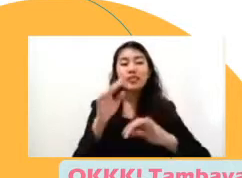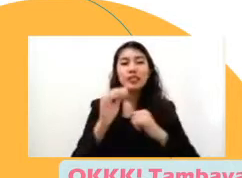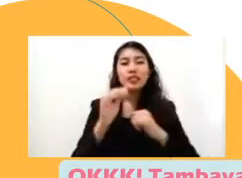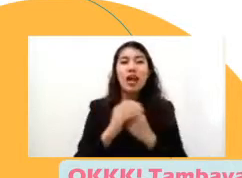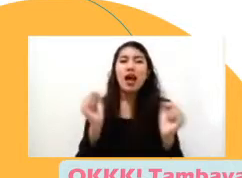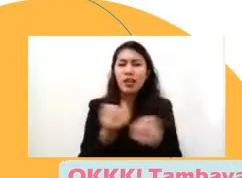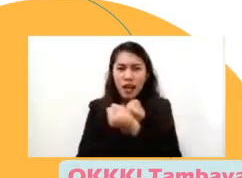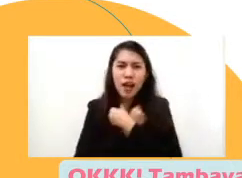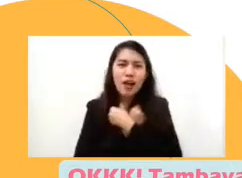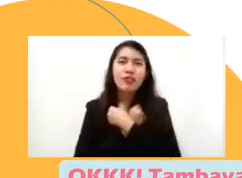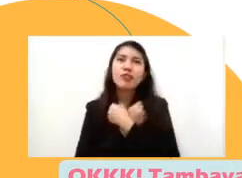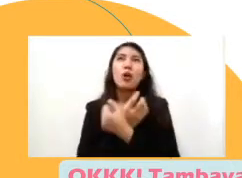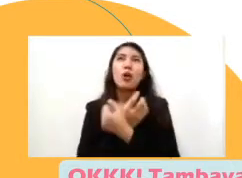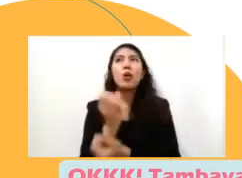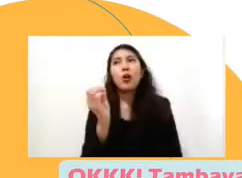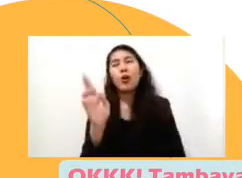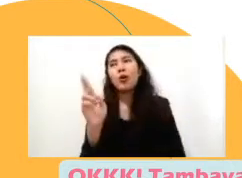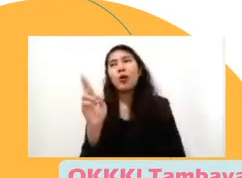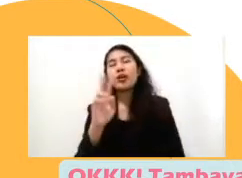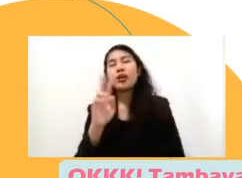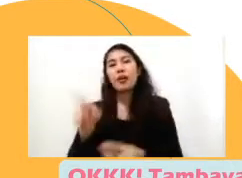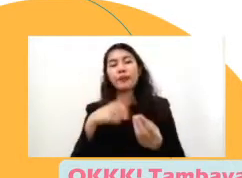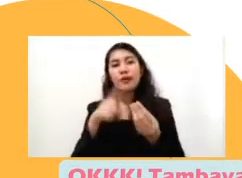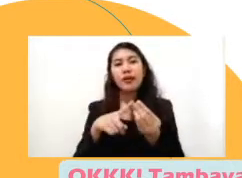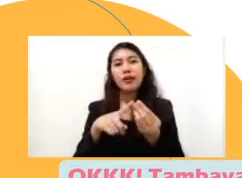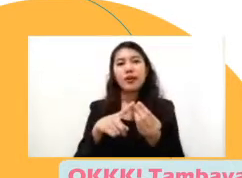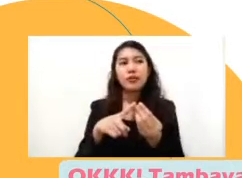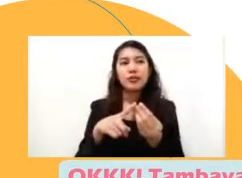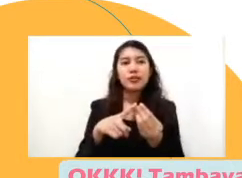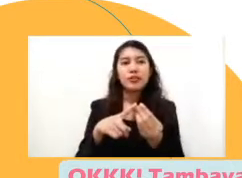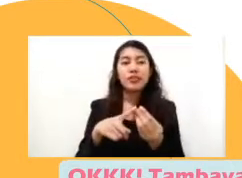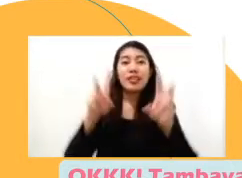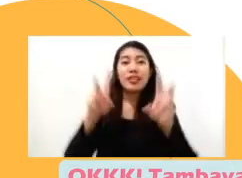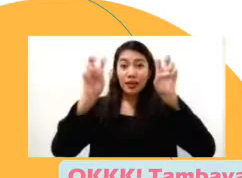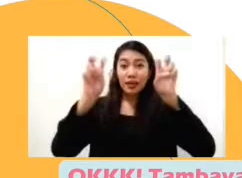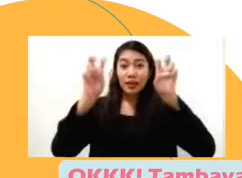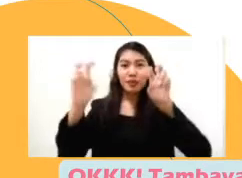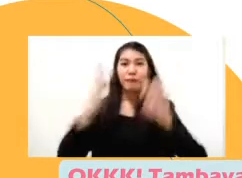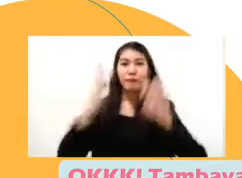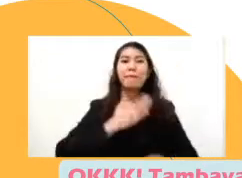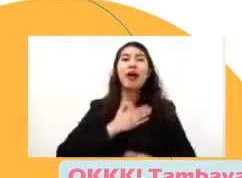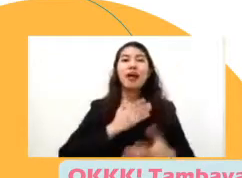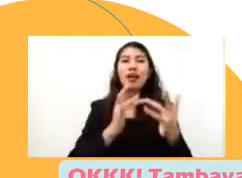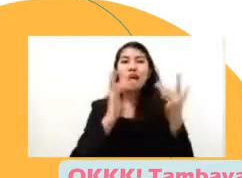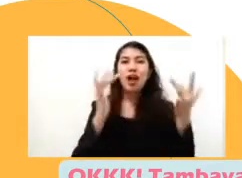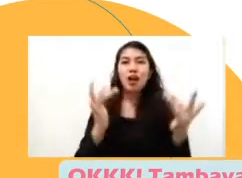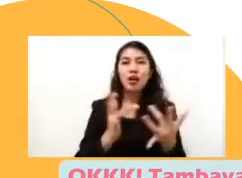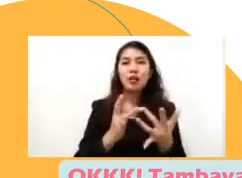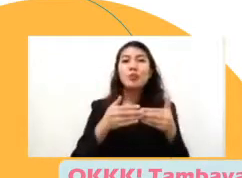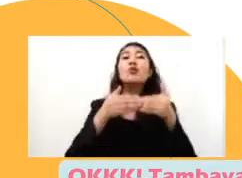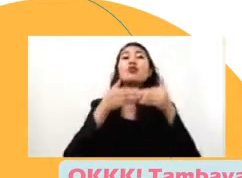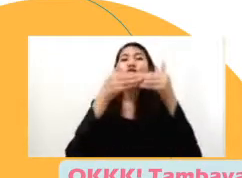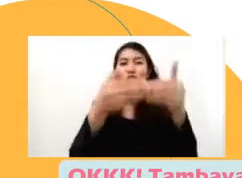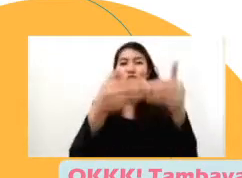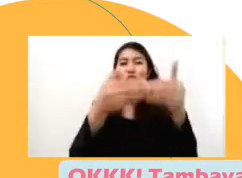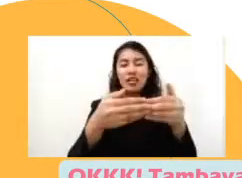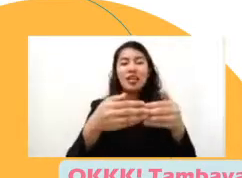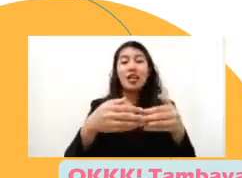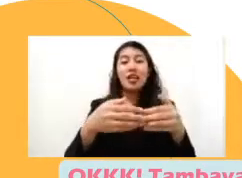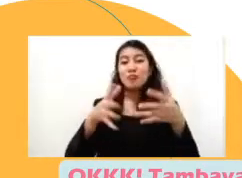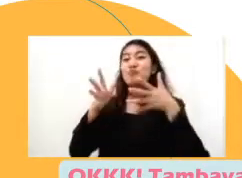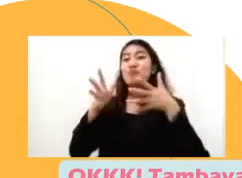pag-ibig, and sa title pa lang, My Heart Will Go On. Merong naiwan, merong gusto. Ay, wow, naiwan.